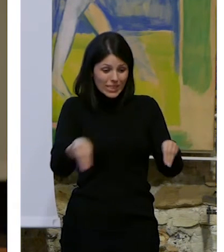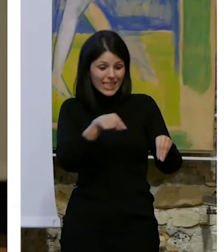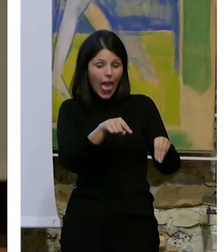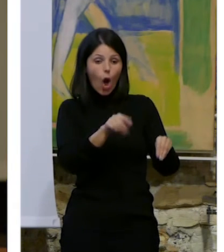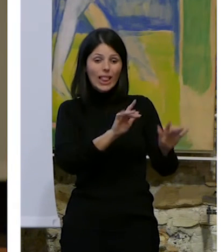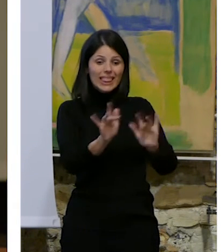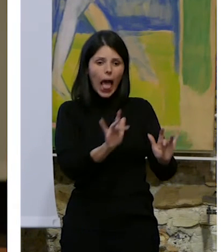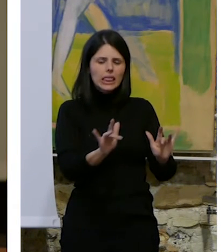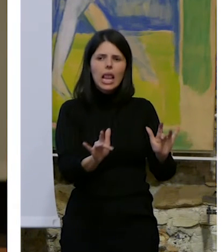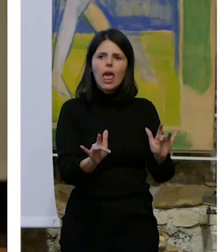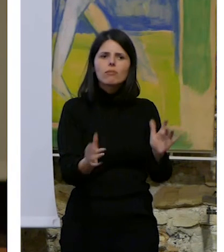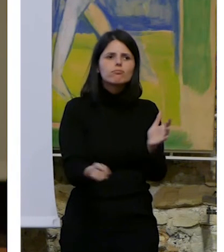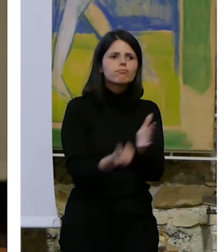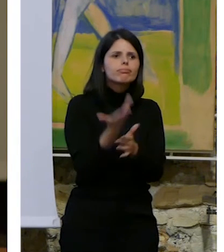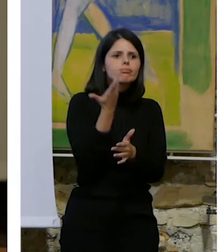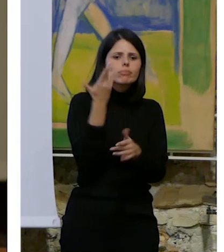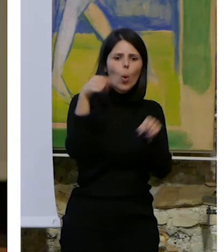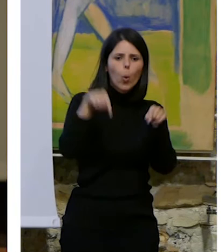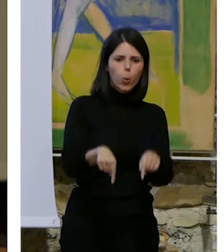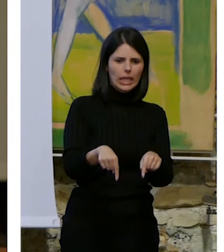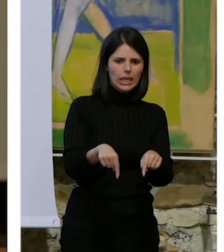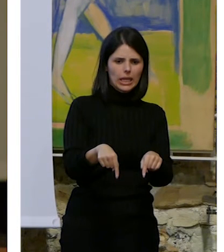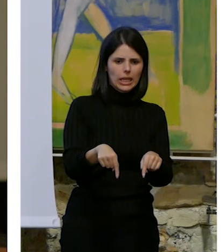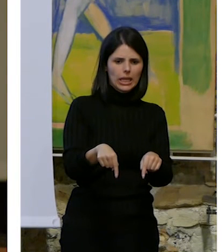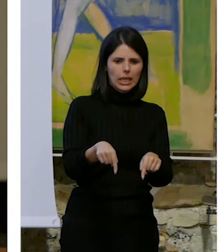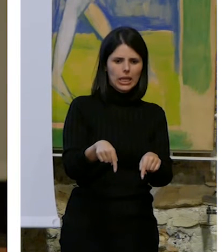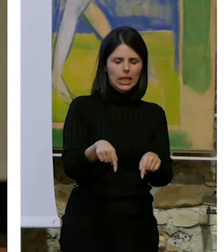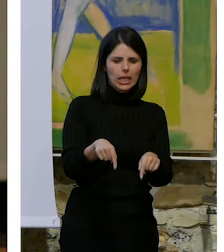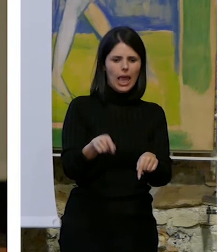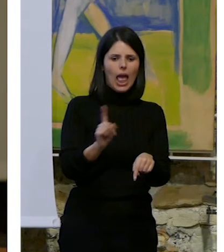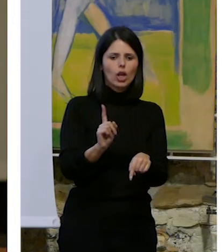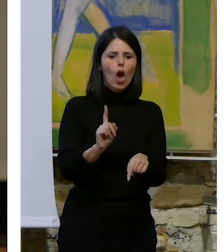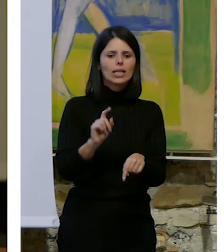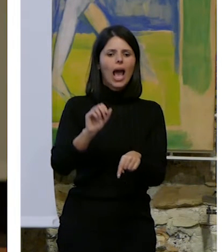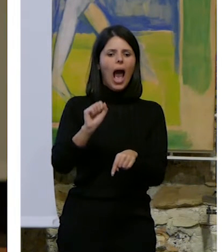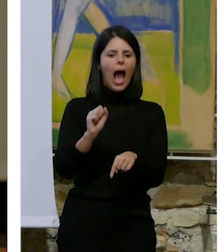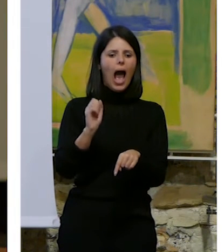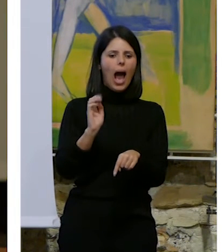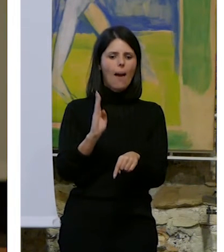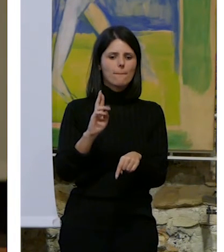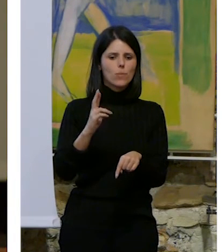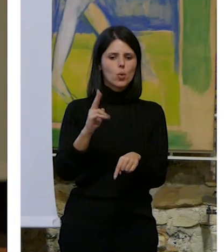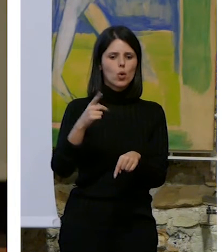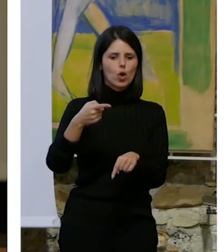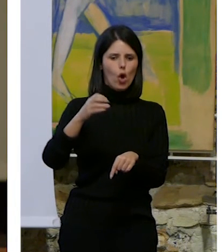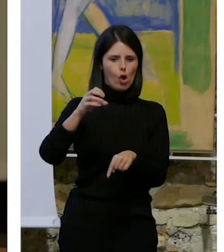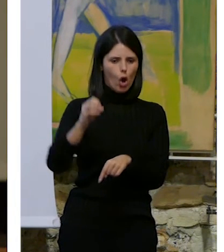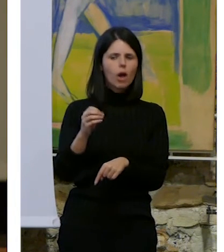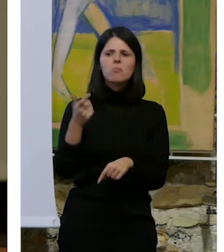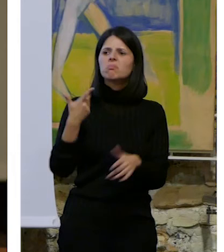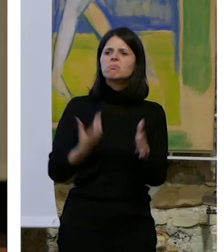nato qui e non a Amburgo. In fondo poteva nascere anche a Amburgo, no? O in Bretagna. Perché è nato